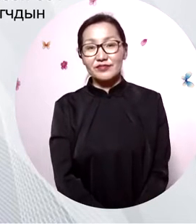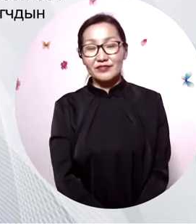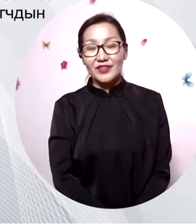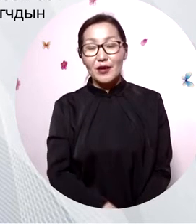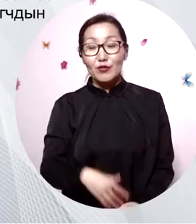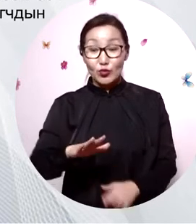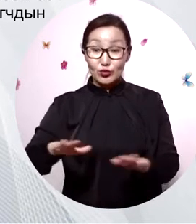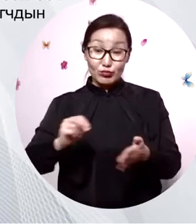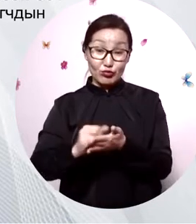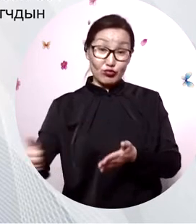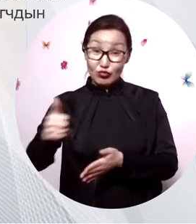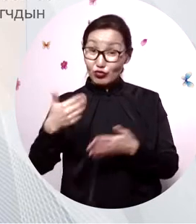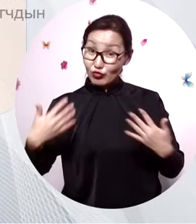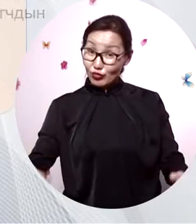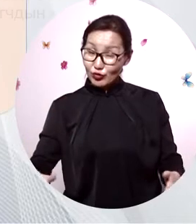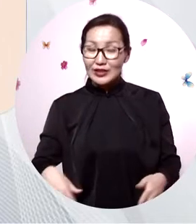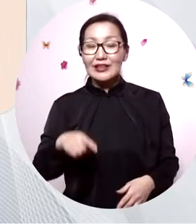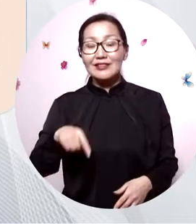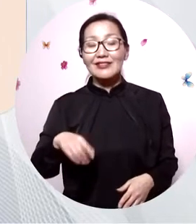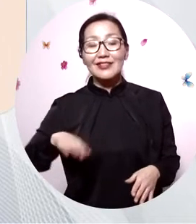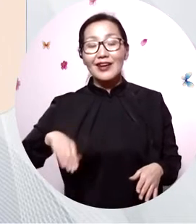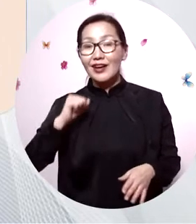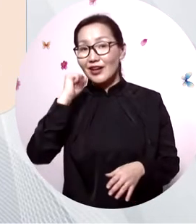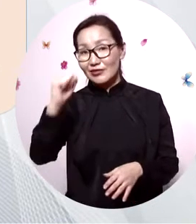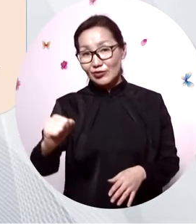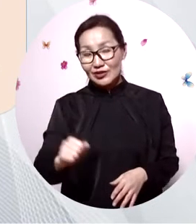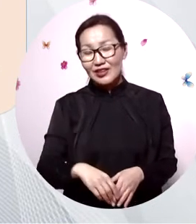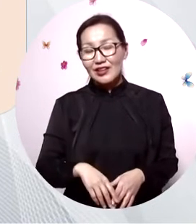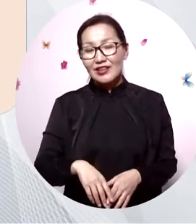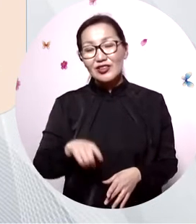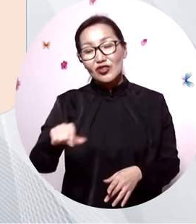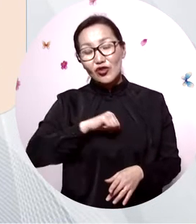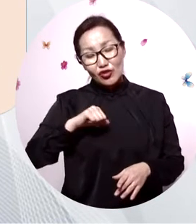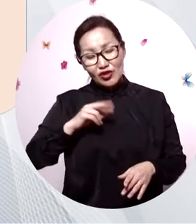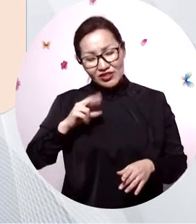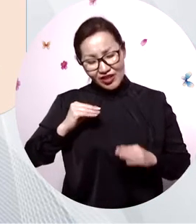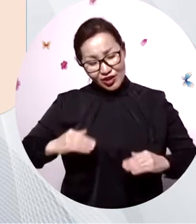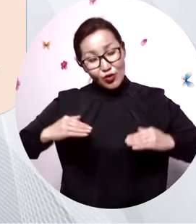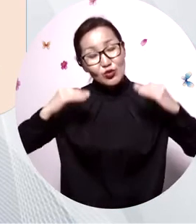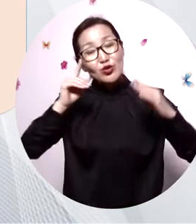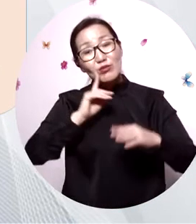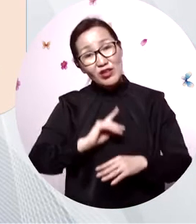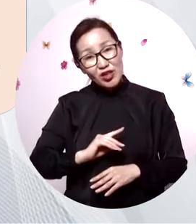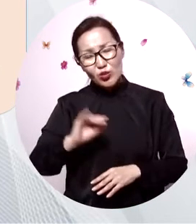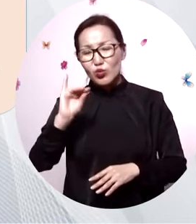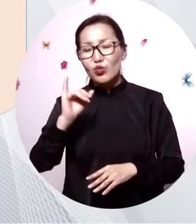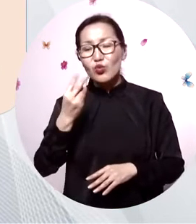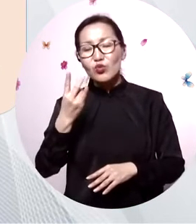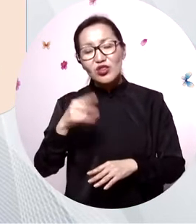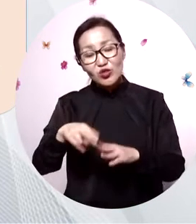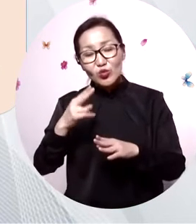За манай хүүхдүүд бичиж амжсан баг. За дараагийн асуултанд өгөл. Чи өөрийгөө яаж хөгжүүлмээр байна? Юуны